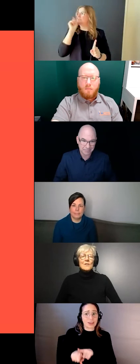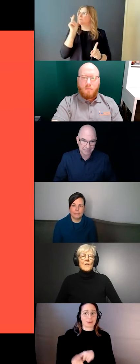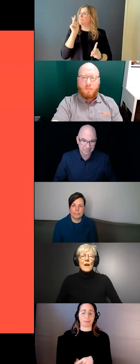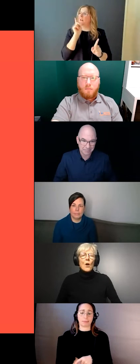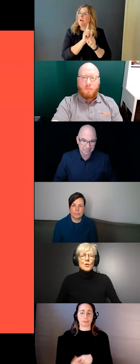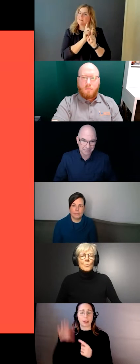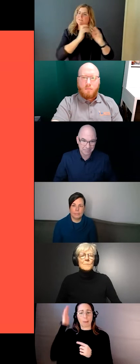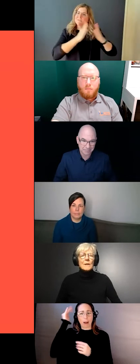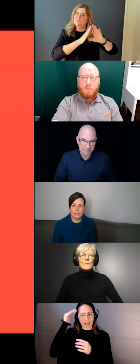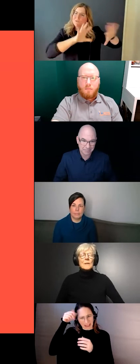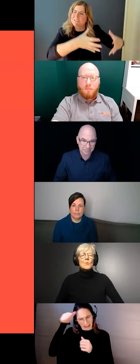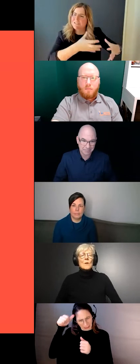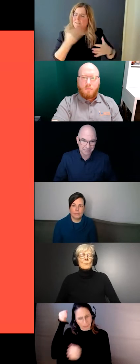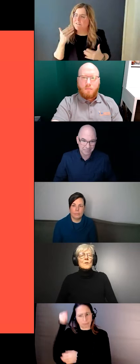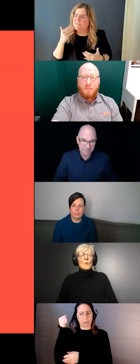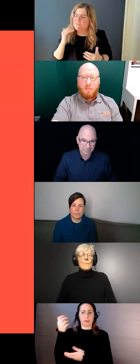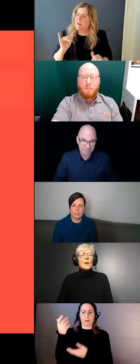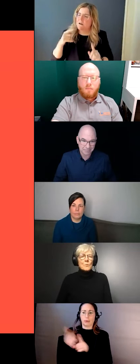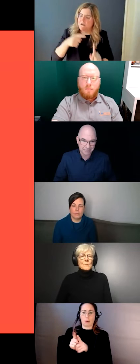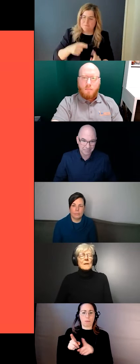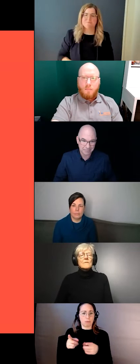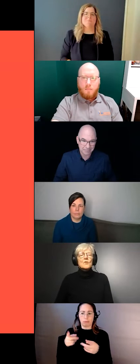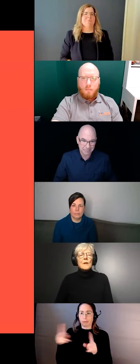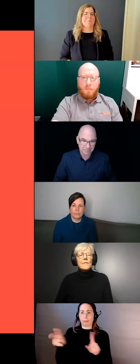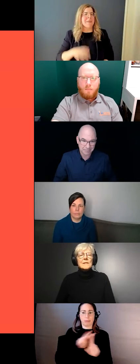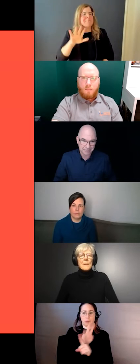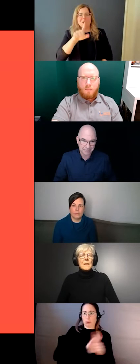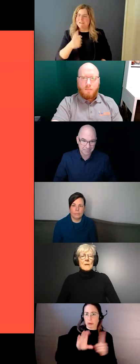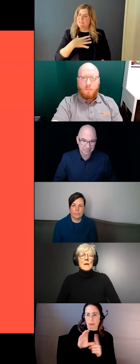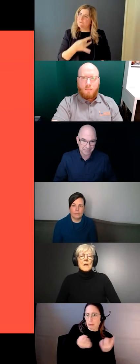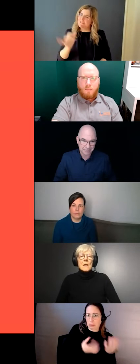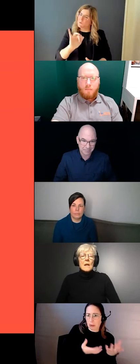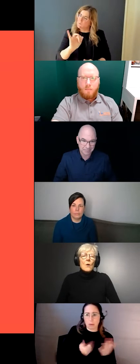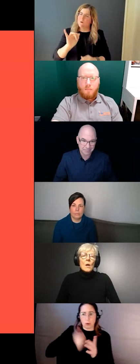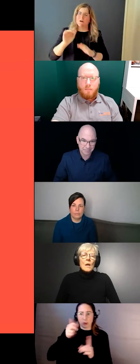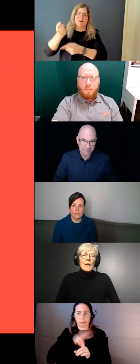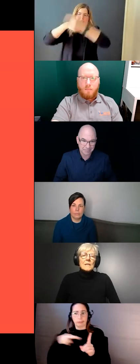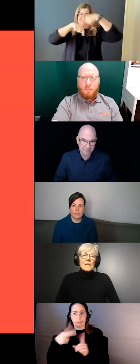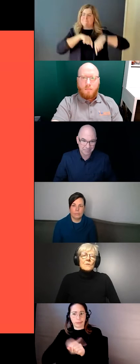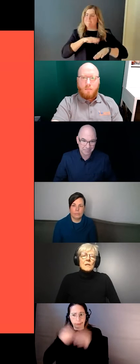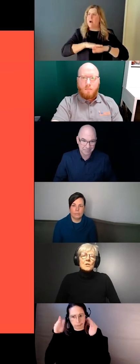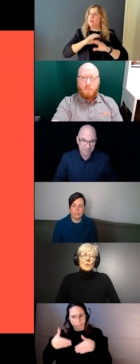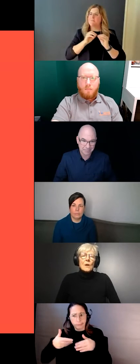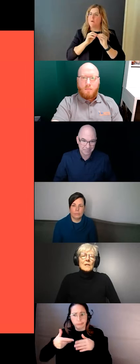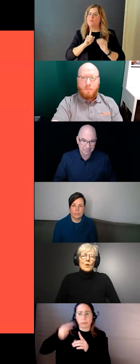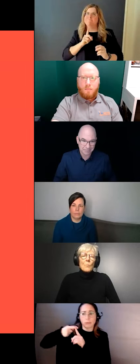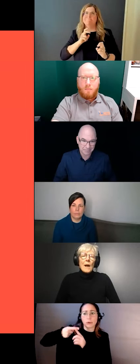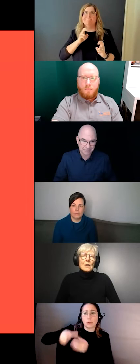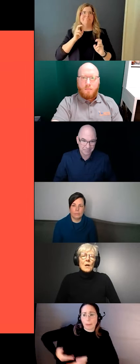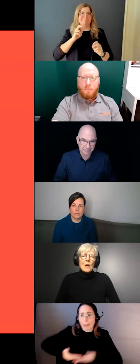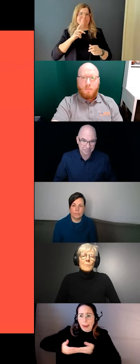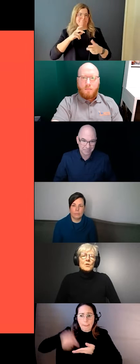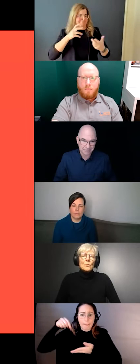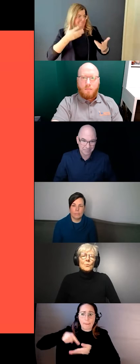les parents. Cette mentalité fixe, il n'y a pas cette perspective culturelle, mais une perspective médicale pour réparer le bébé, si on veut. Maintenant,